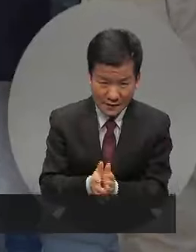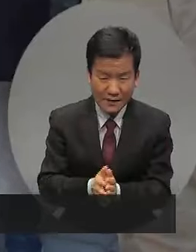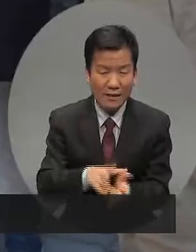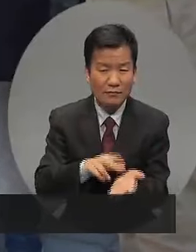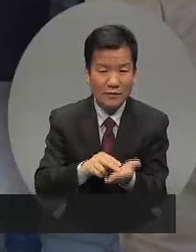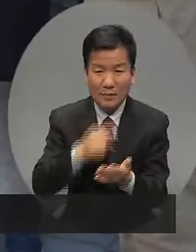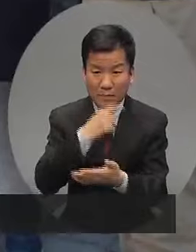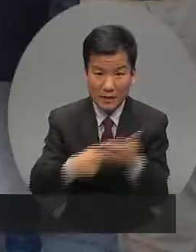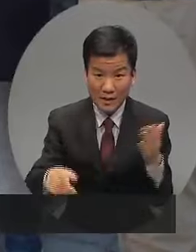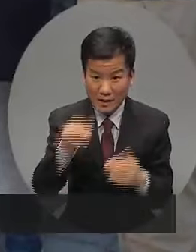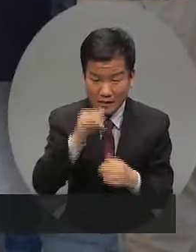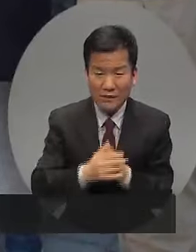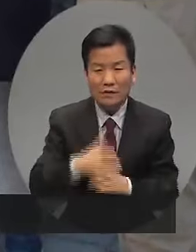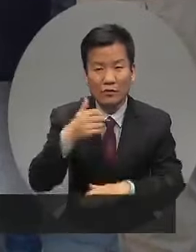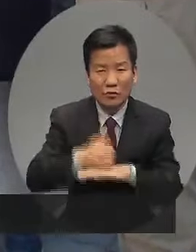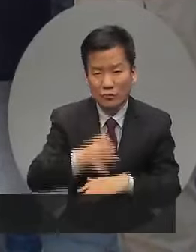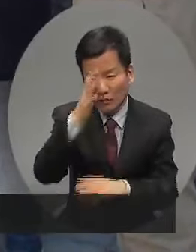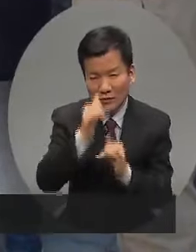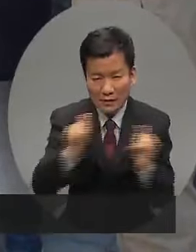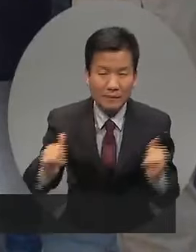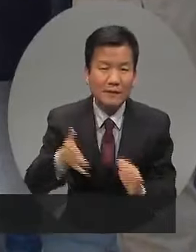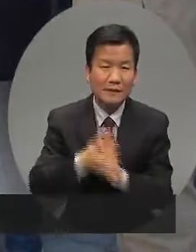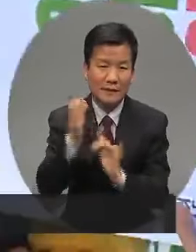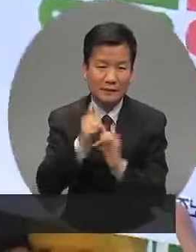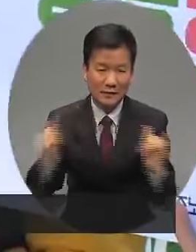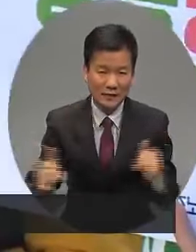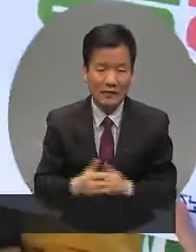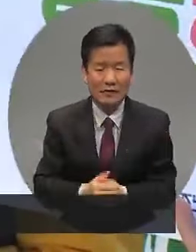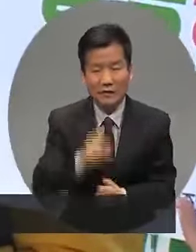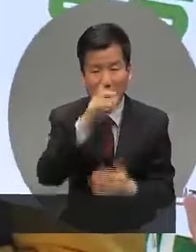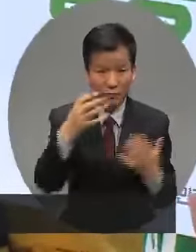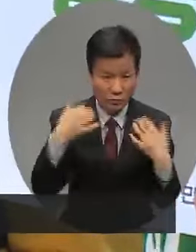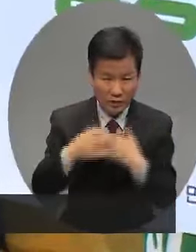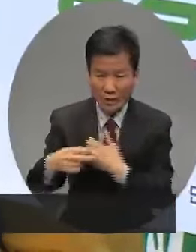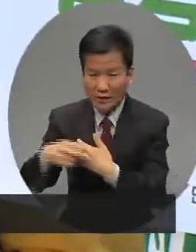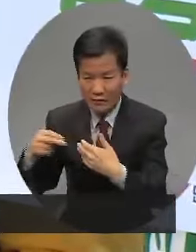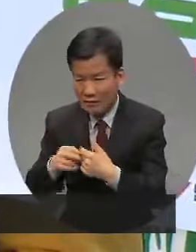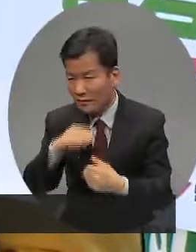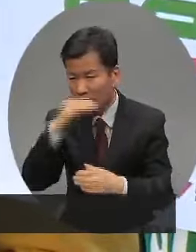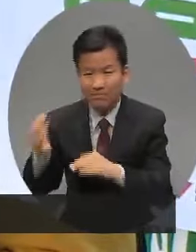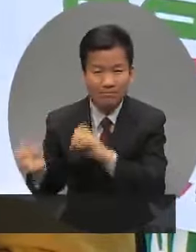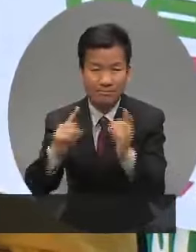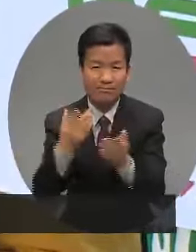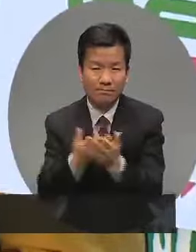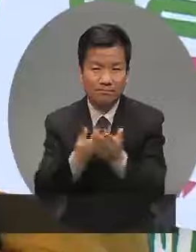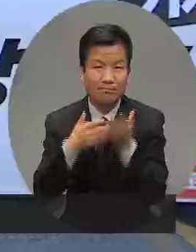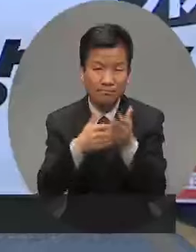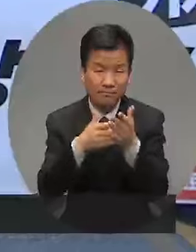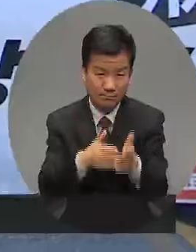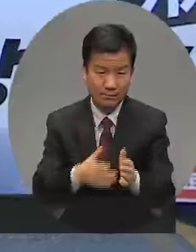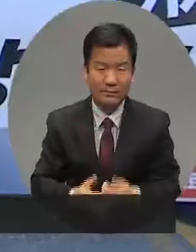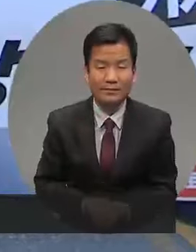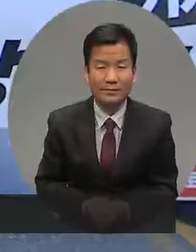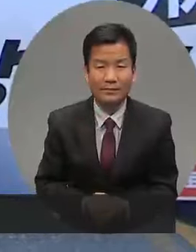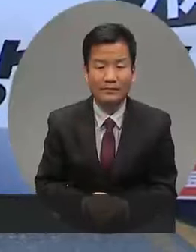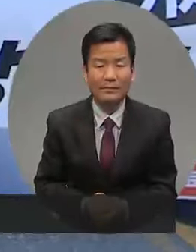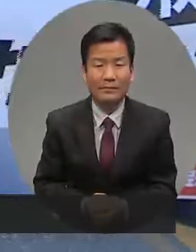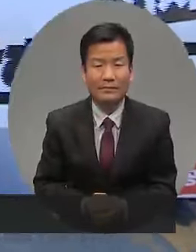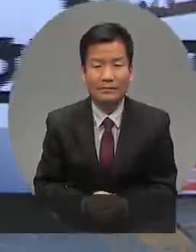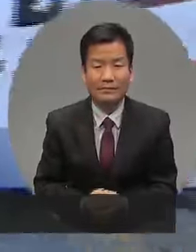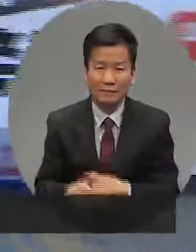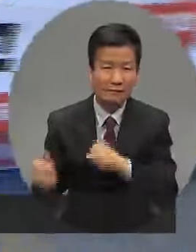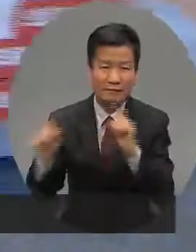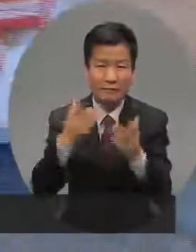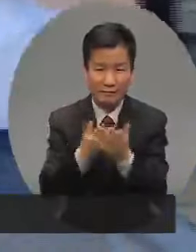사태로 피해를 보는 건 결국 환자와 시민들이라면 정부와 의료계의 의료 정상화를 촉구했습니다 의료를 살려라